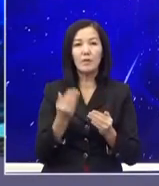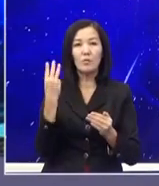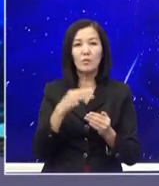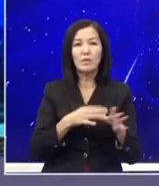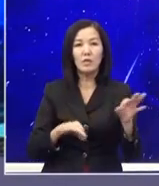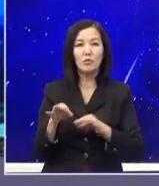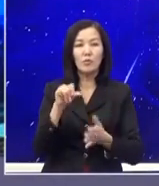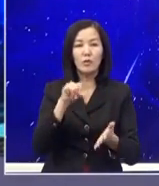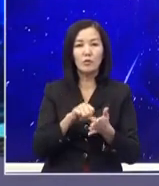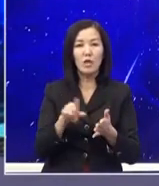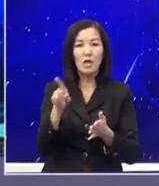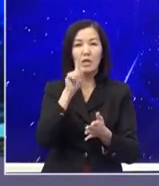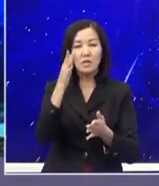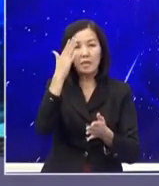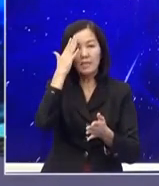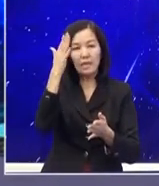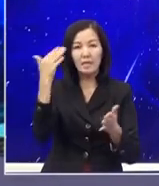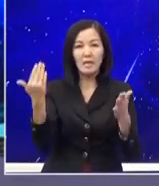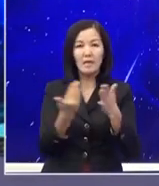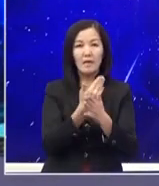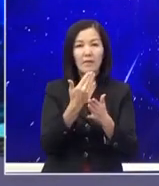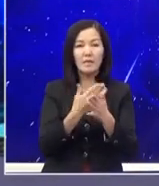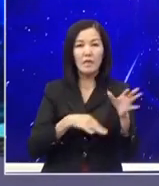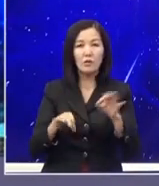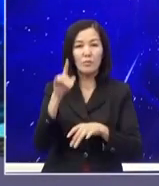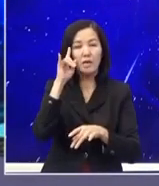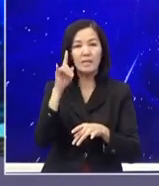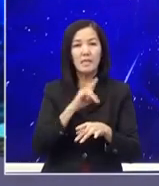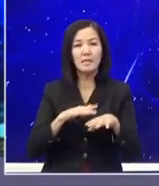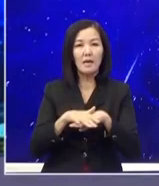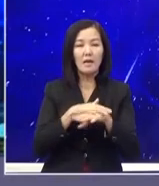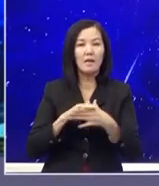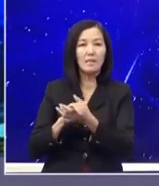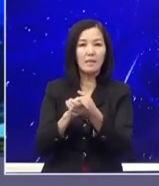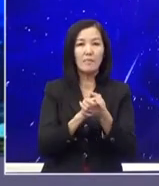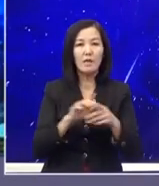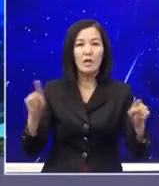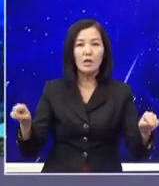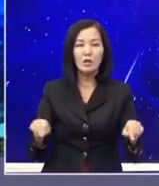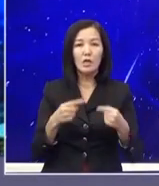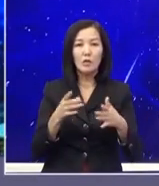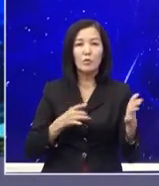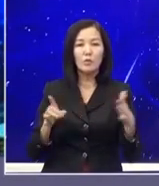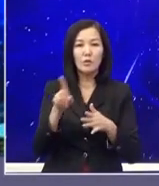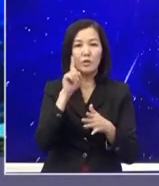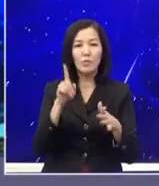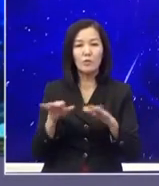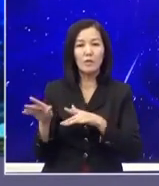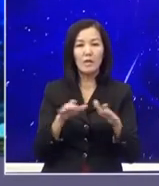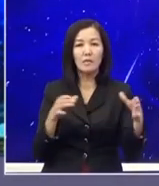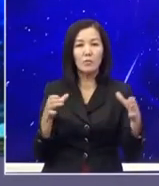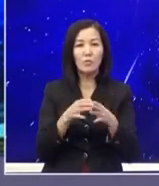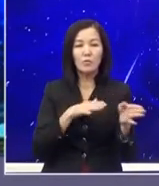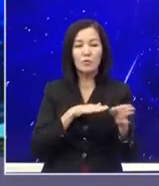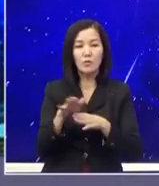30-дан аса жоба түсті. Жас дарындардың инновациялық жобаларын Қазақстан халқы ассамблеясы мен жаңғыру жолы республикалық жастар